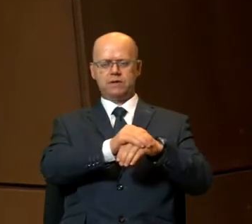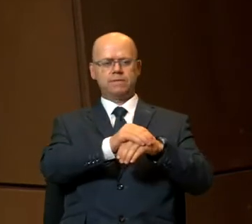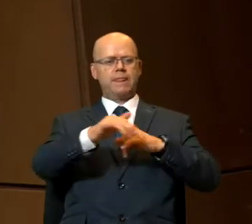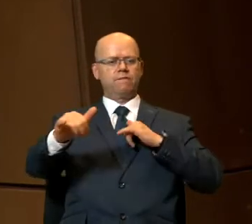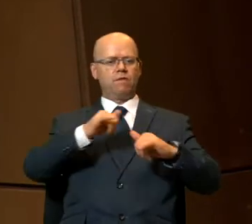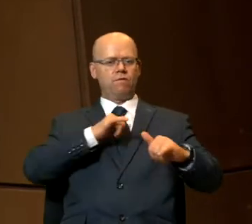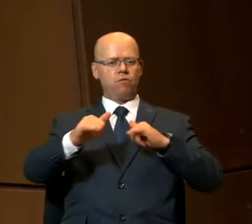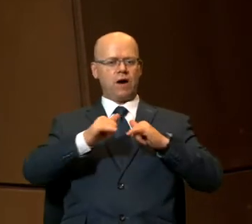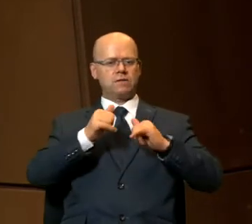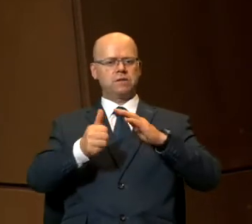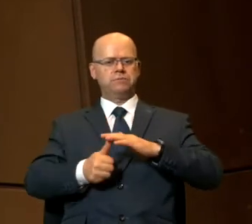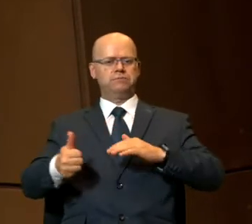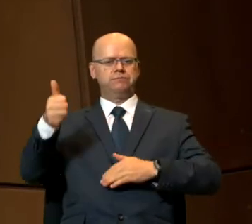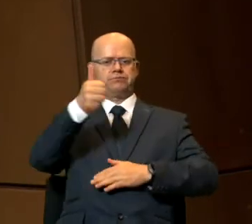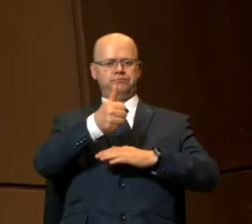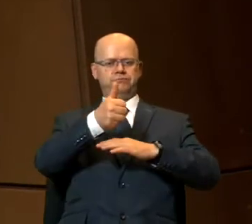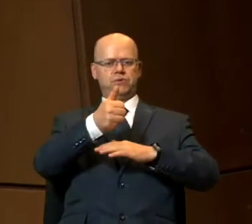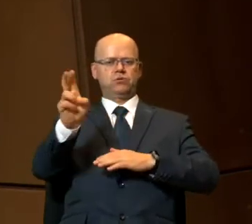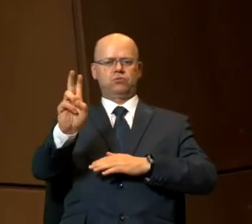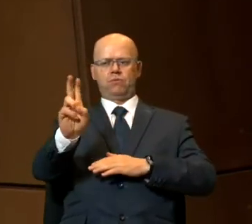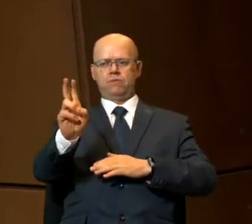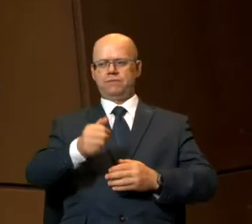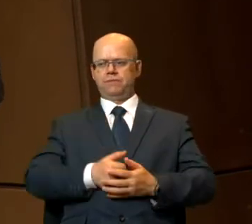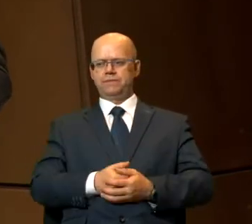i dominację.